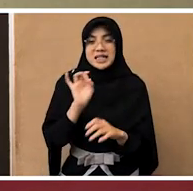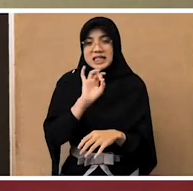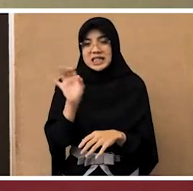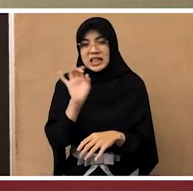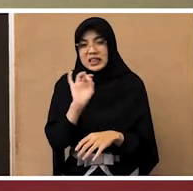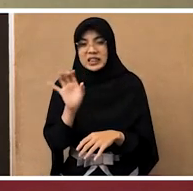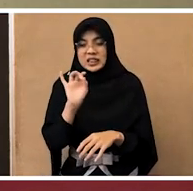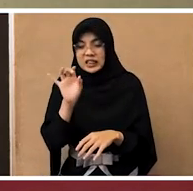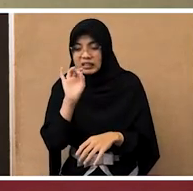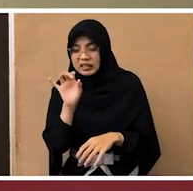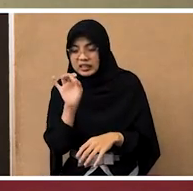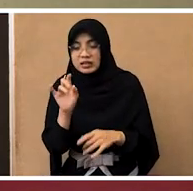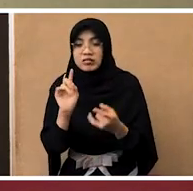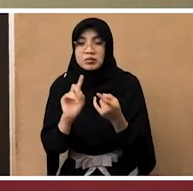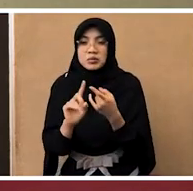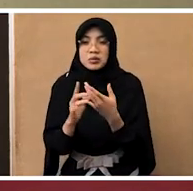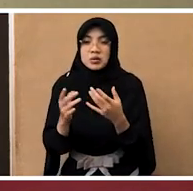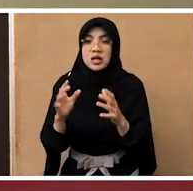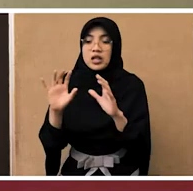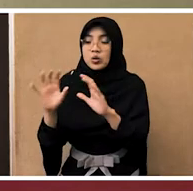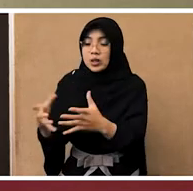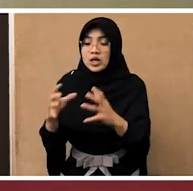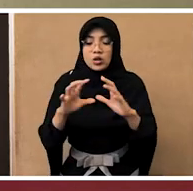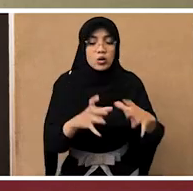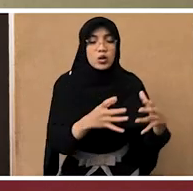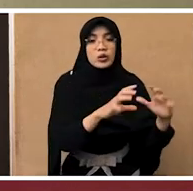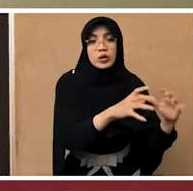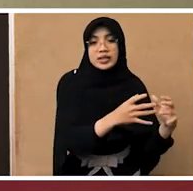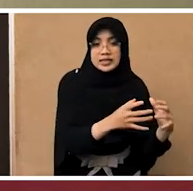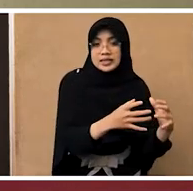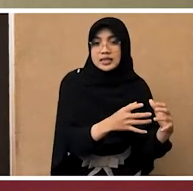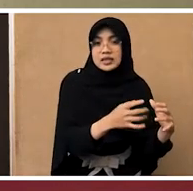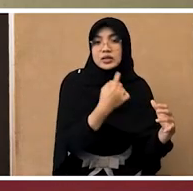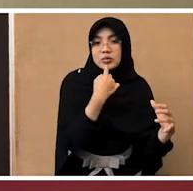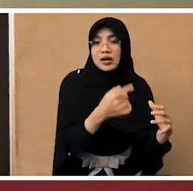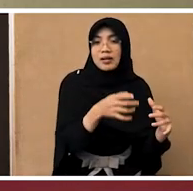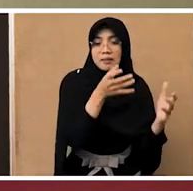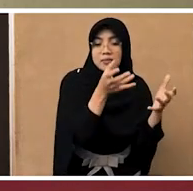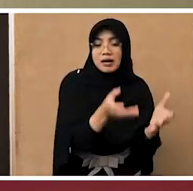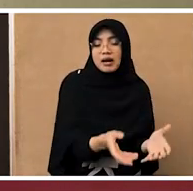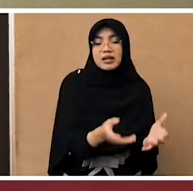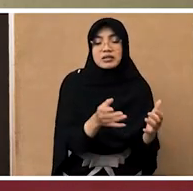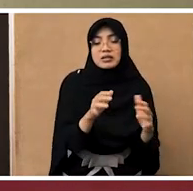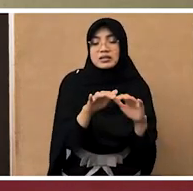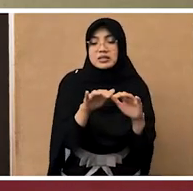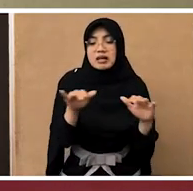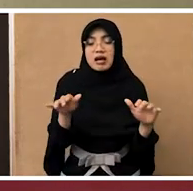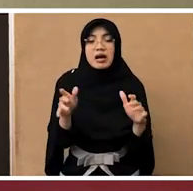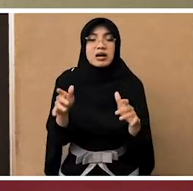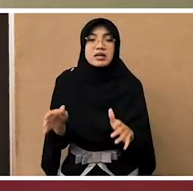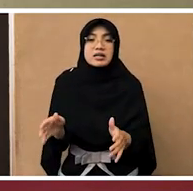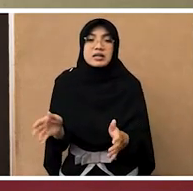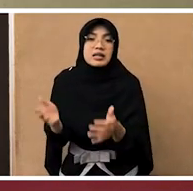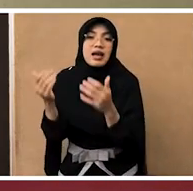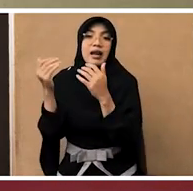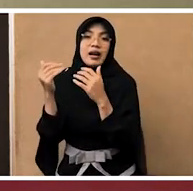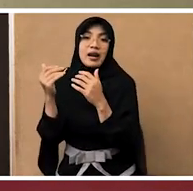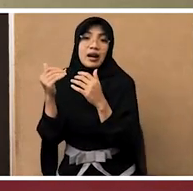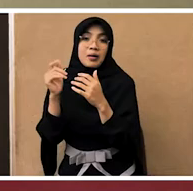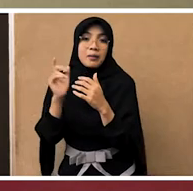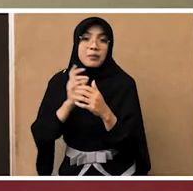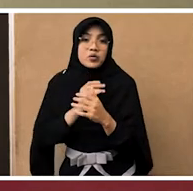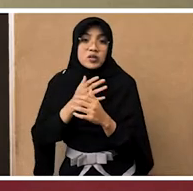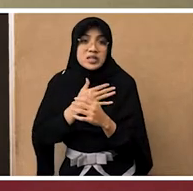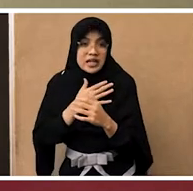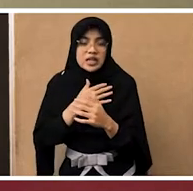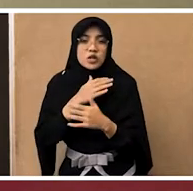oleh kawan-kawan ya soal kategorisasi soal berat sedang dan ringan karena menurut